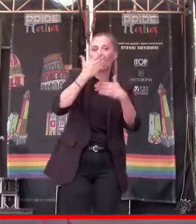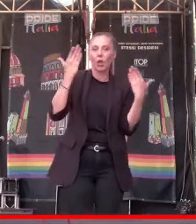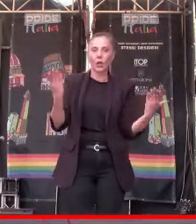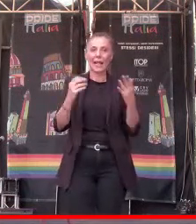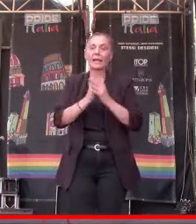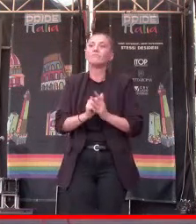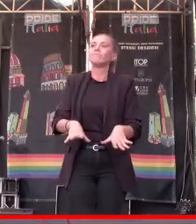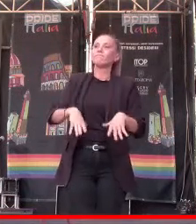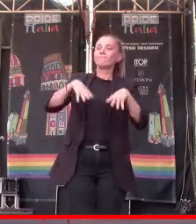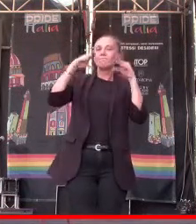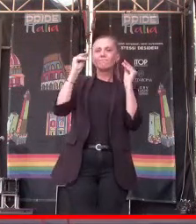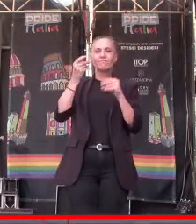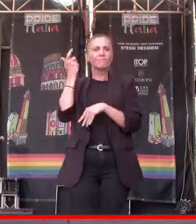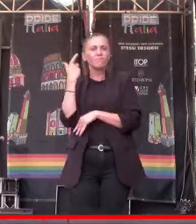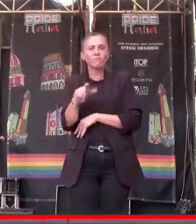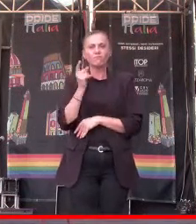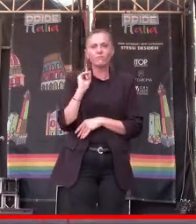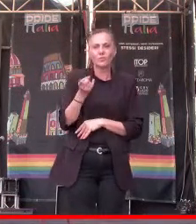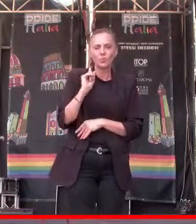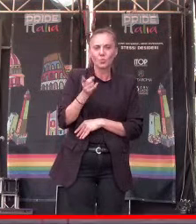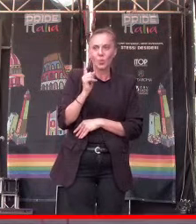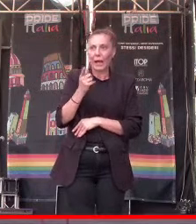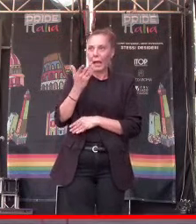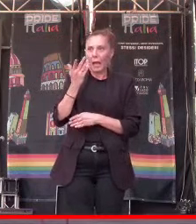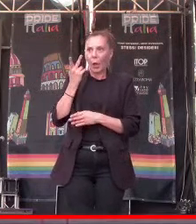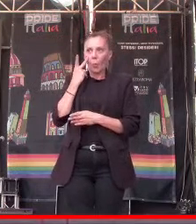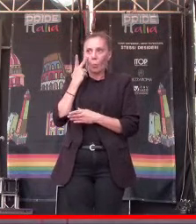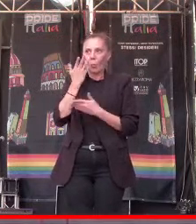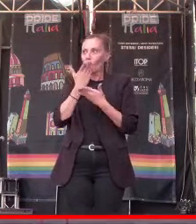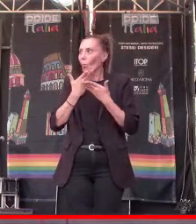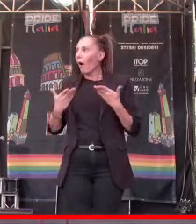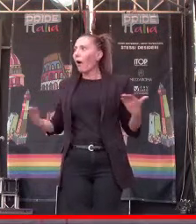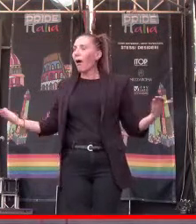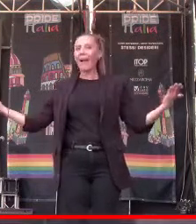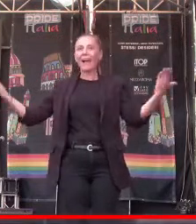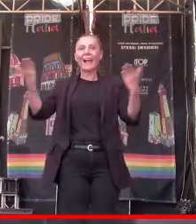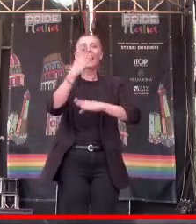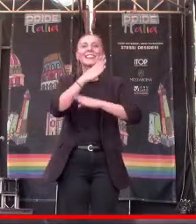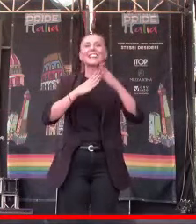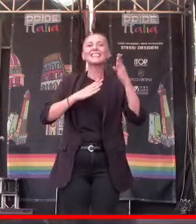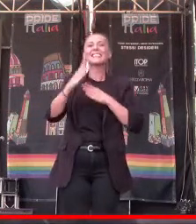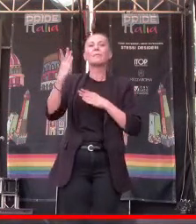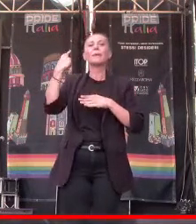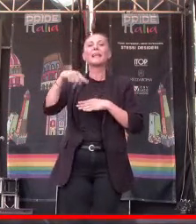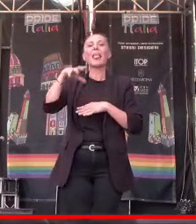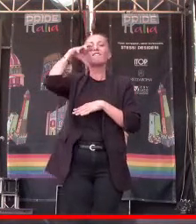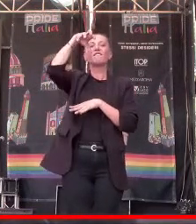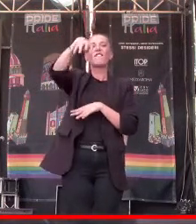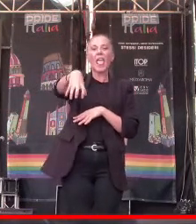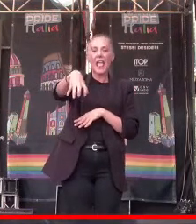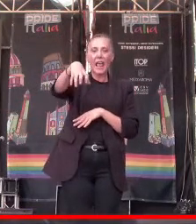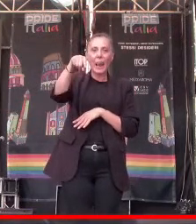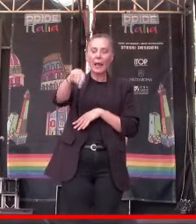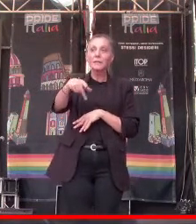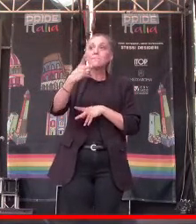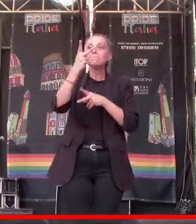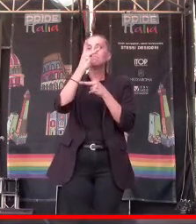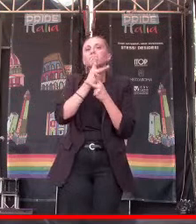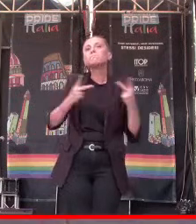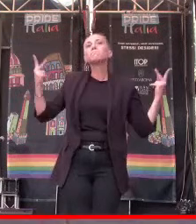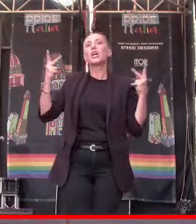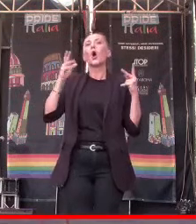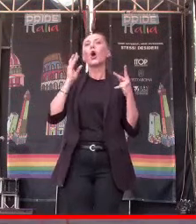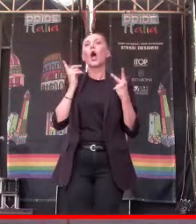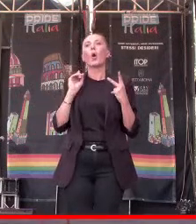E iniziamo perché noi siamo, guardate intorno, questo è il Disability Village. È un tentativo delle persone